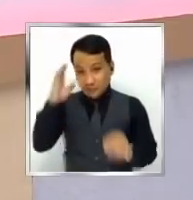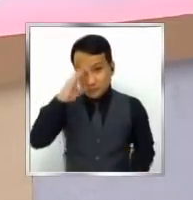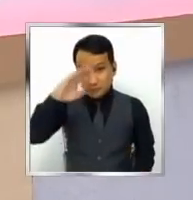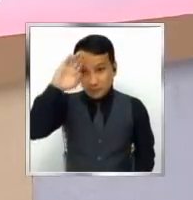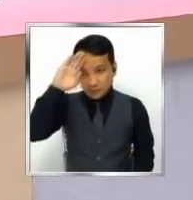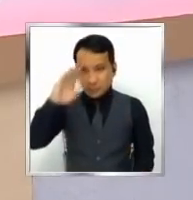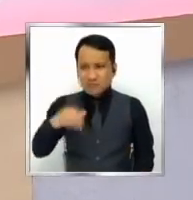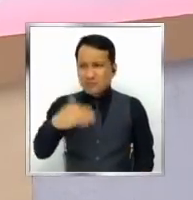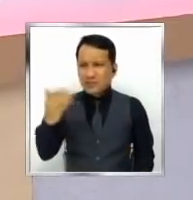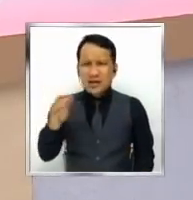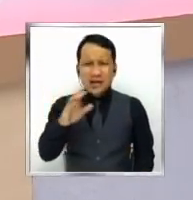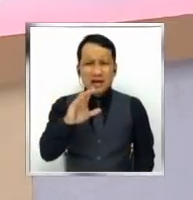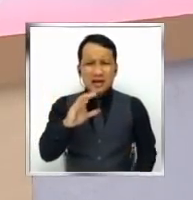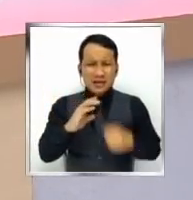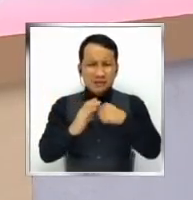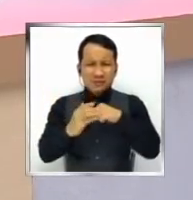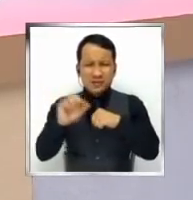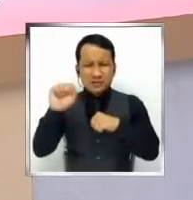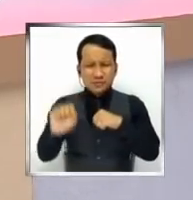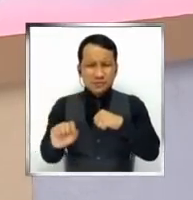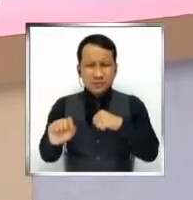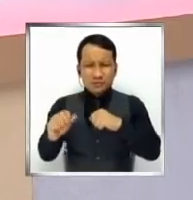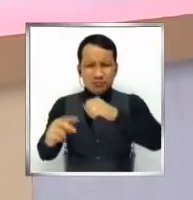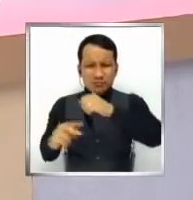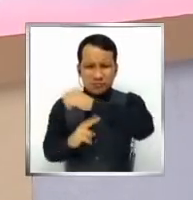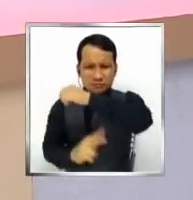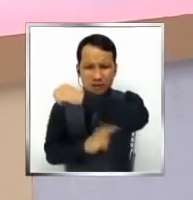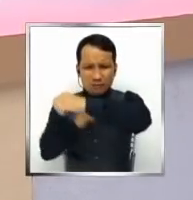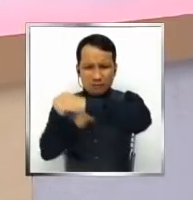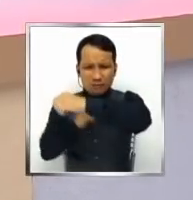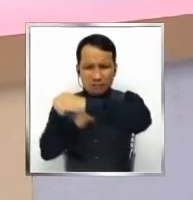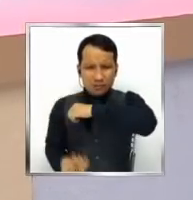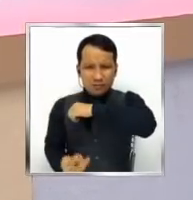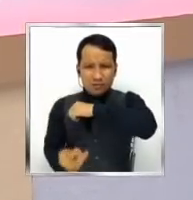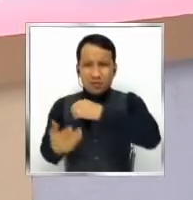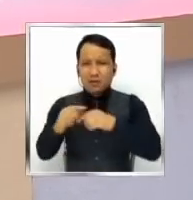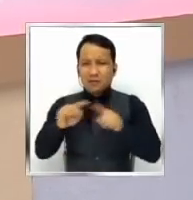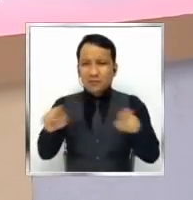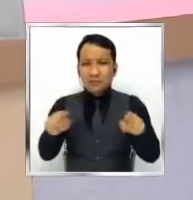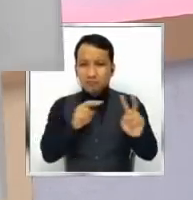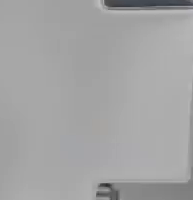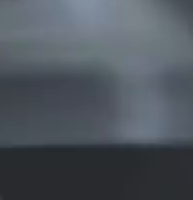SUV. Yan at iba pang aksidenteng nahulikan sa pagtutok ni John Consulta.